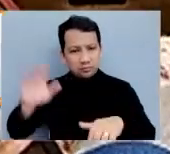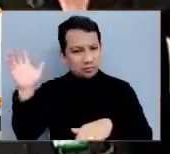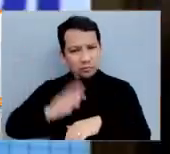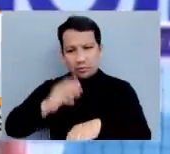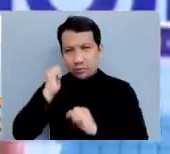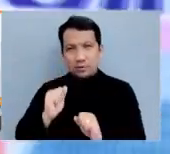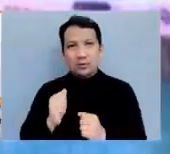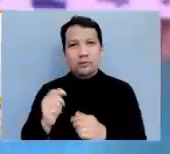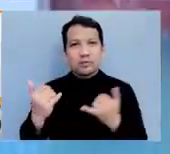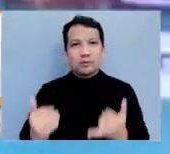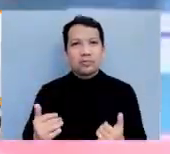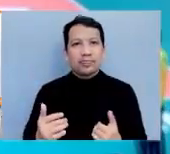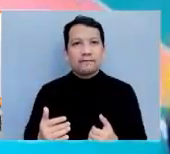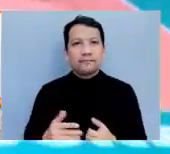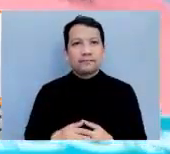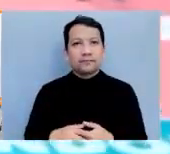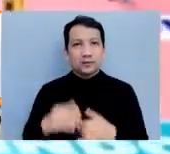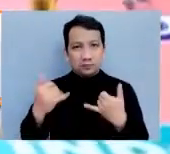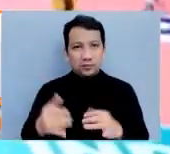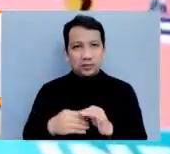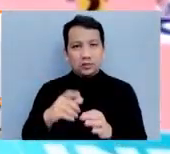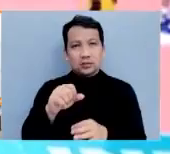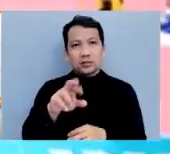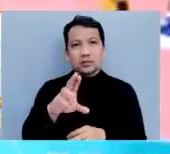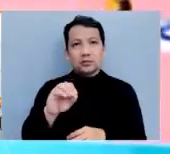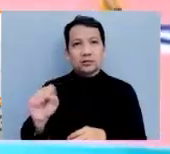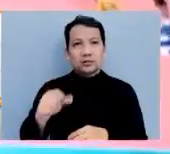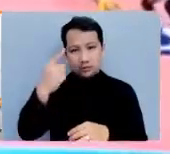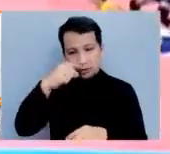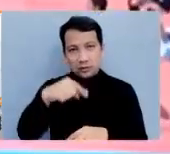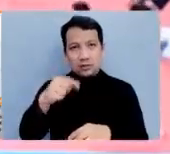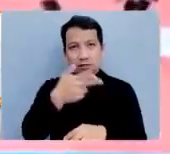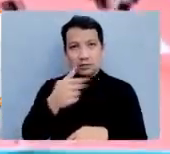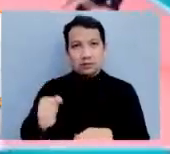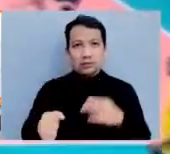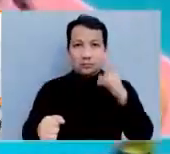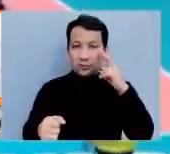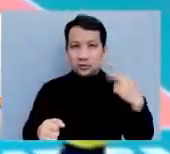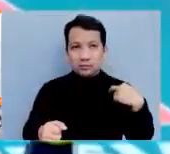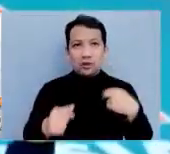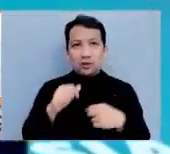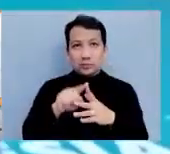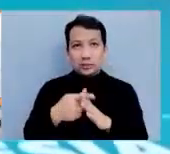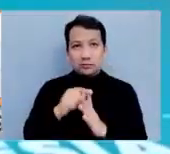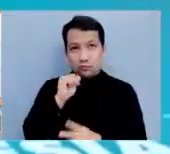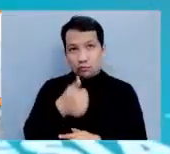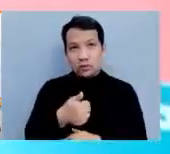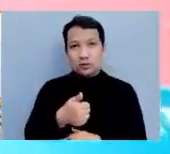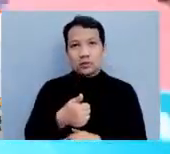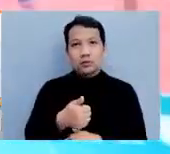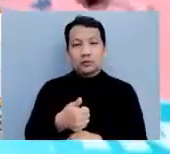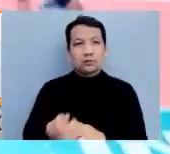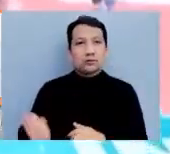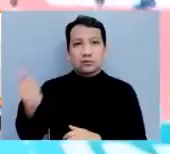players. Makakalaban ng Pilipinas sa Santa Rosa, Laguna, Thailand, Indonesia at Vietnam simula bukas. Walang naipanalo sa tatlong